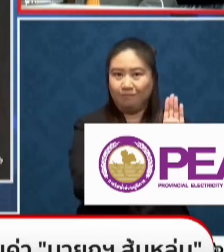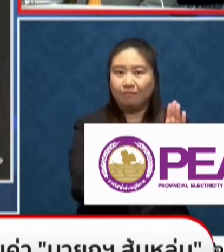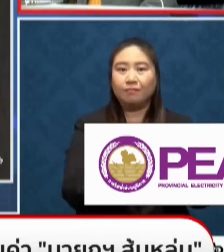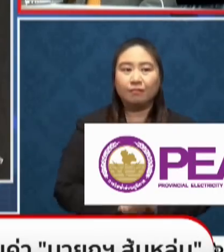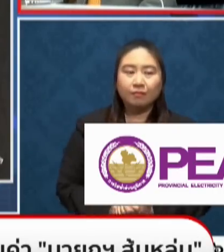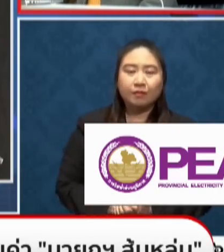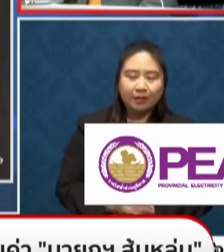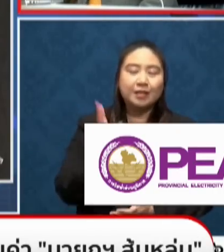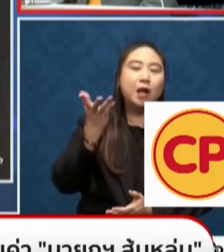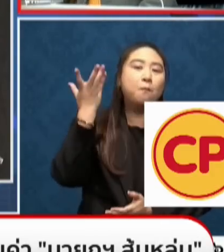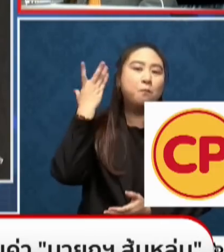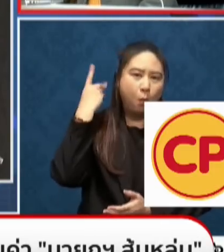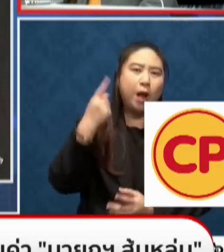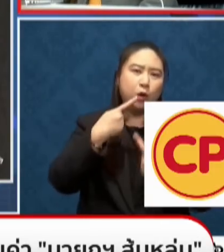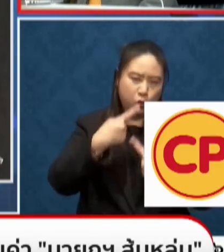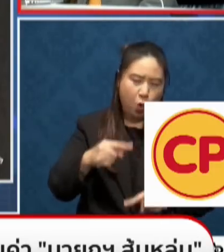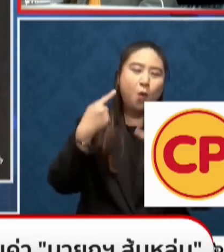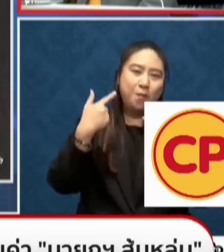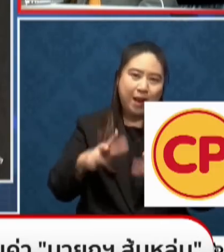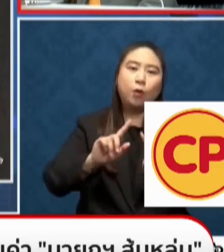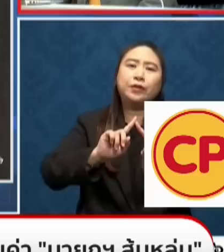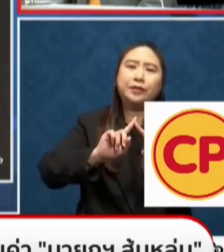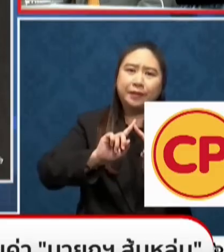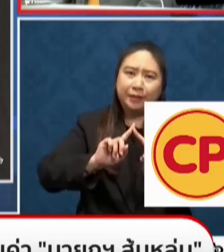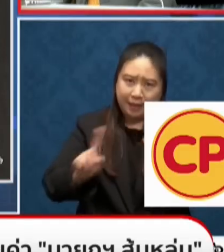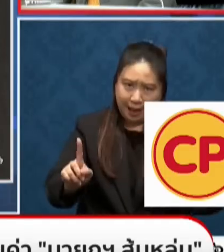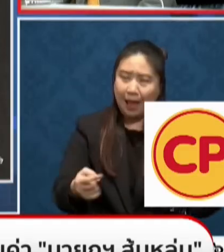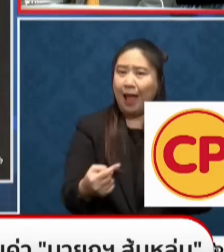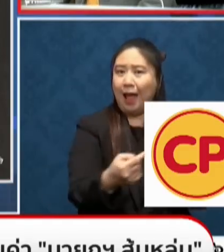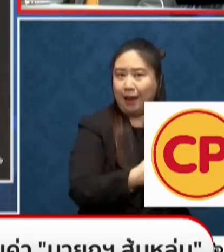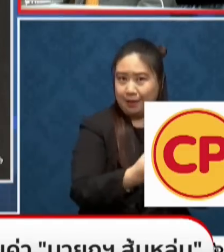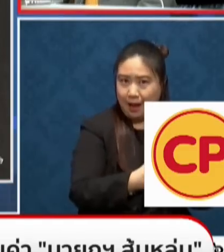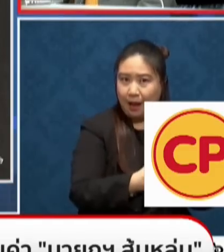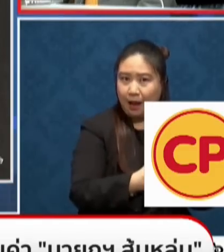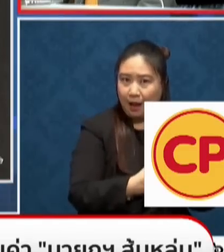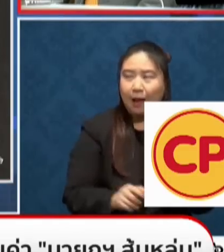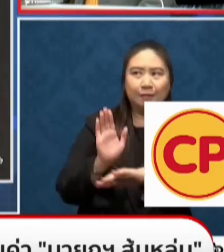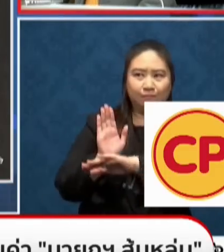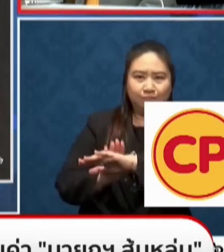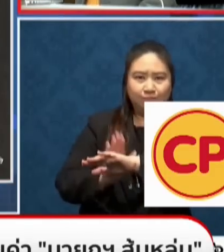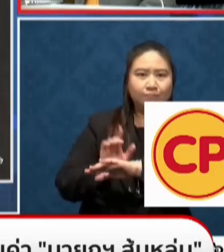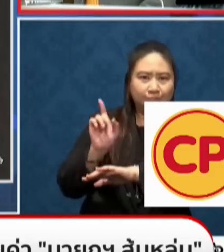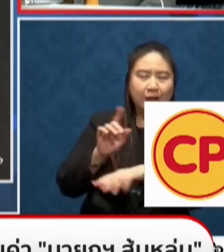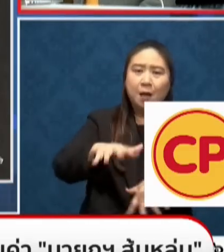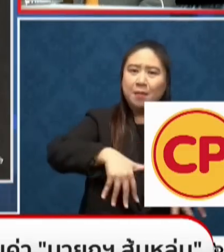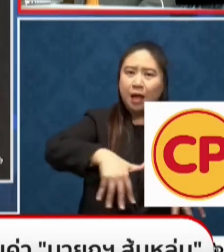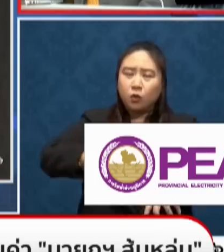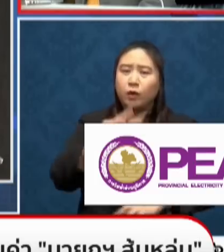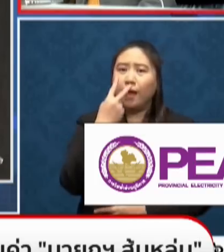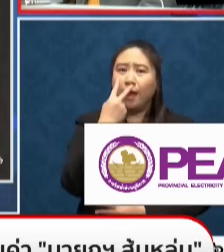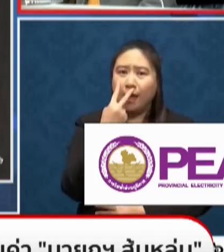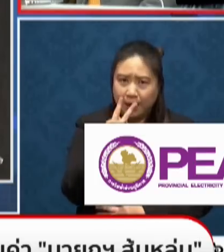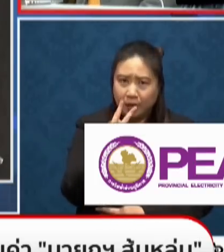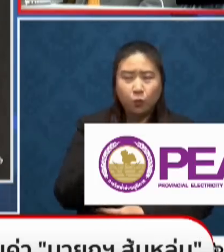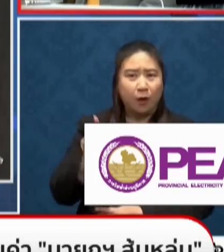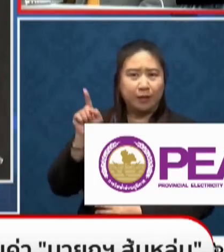ายเนี่ยส.ส.สิริโรจน์ได้นำเสื้อแจ็คเก็ตไรเดอร์มาสวมใส่ ทับกับชุดสูทด้วยแล้วก็บอกว่